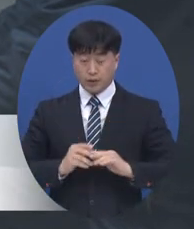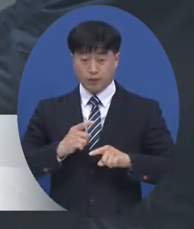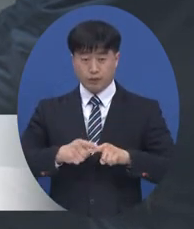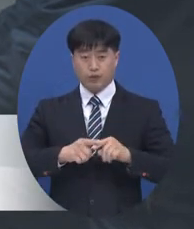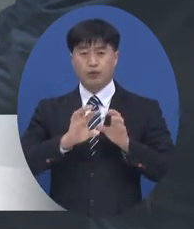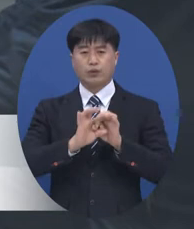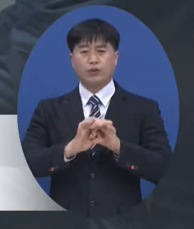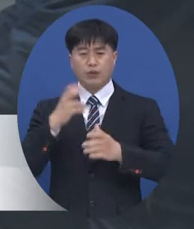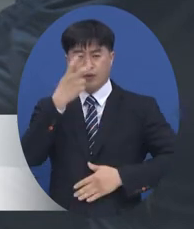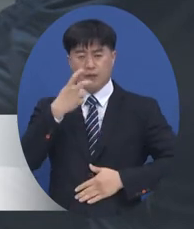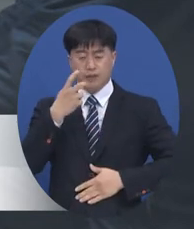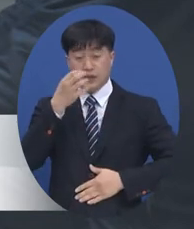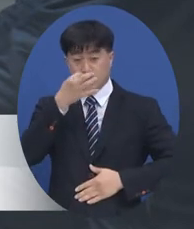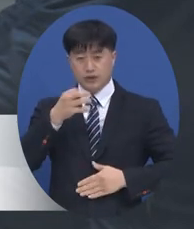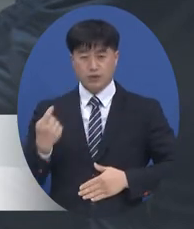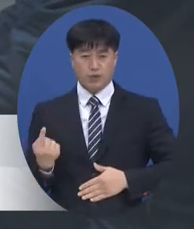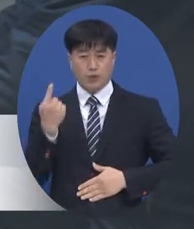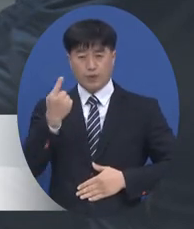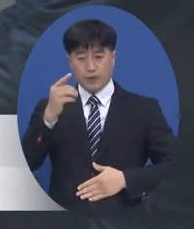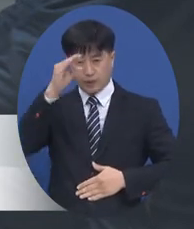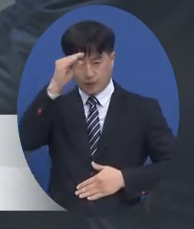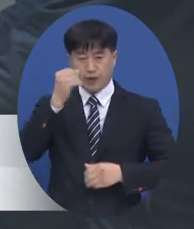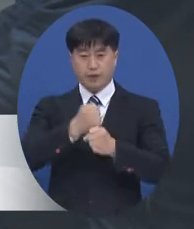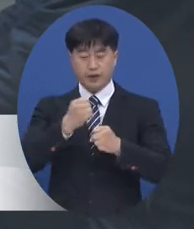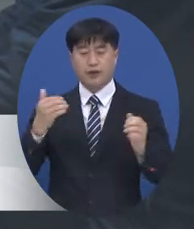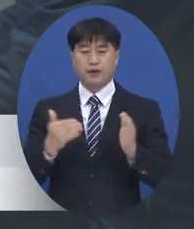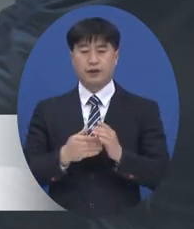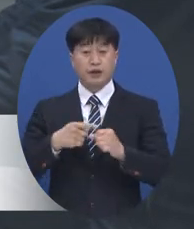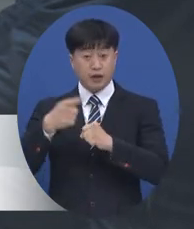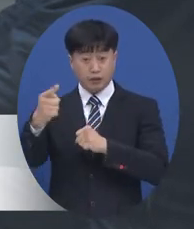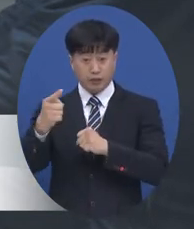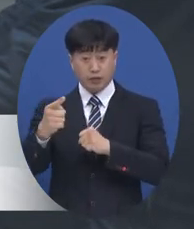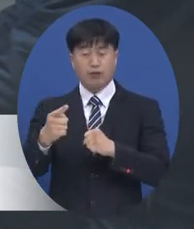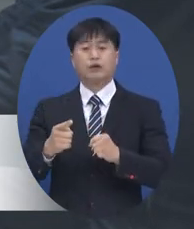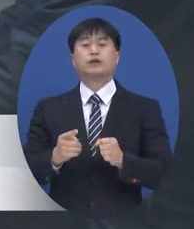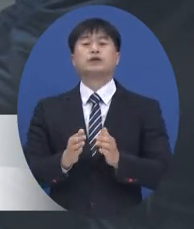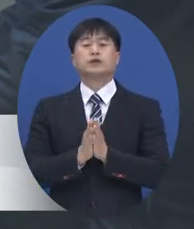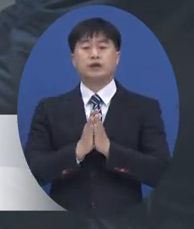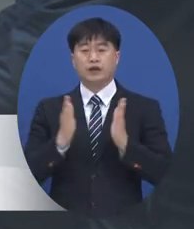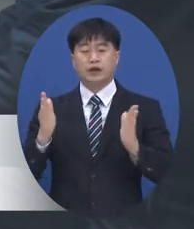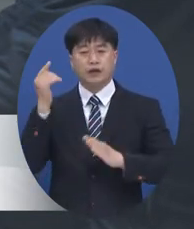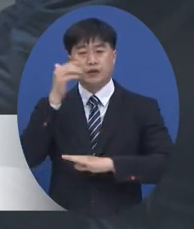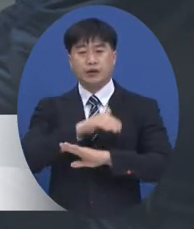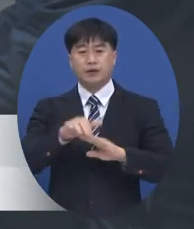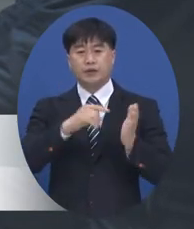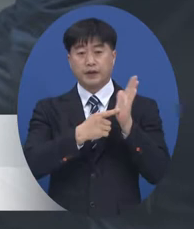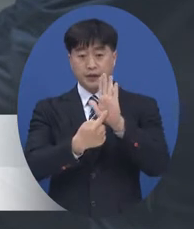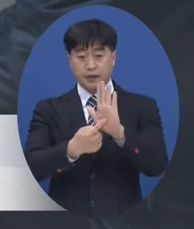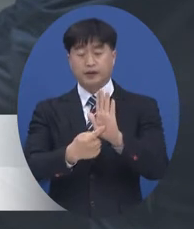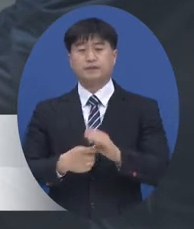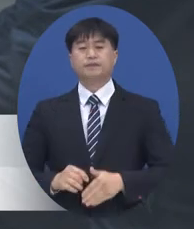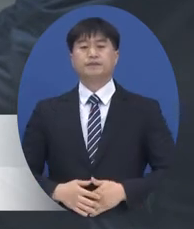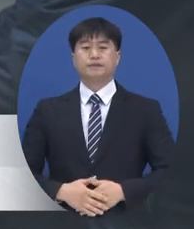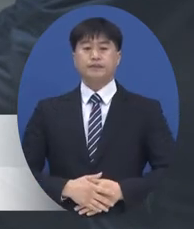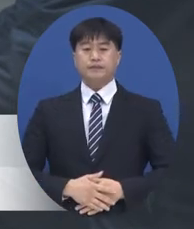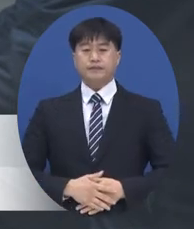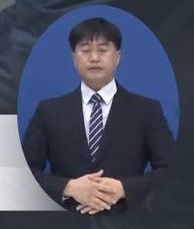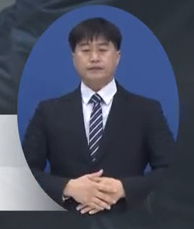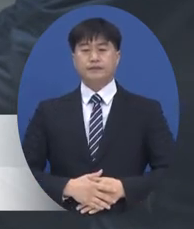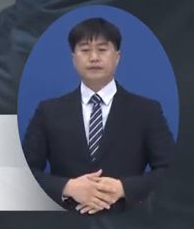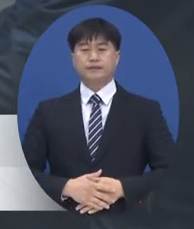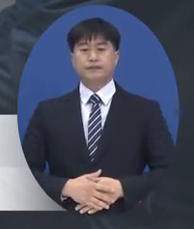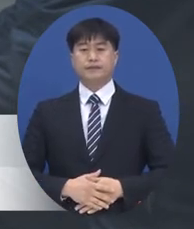단속 효율을 높일 수 있는 모델을 개발했습니다. 내년부터 본격적으로 도입하겠다고 밝혔는데요. 자세한 내용 최창순